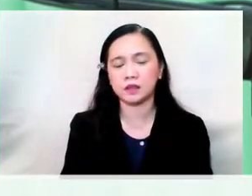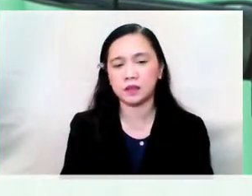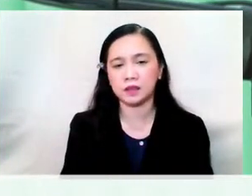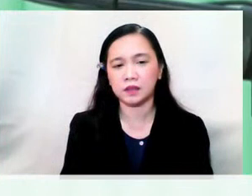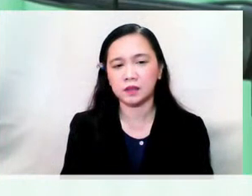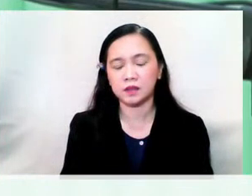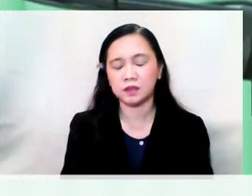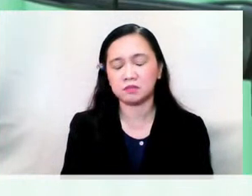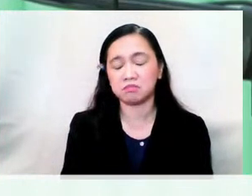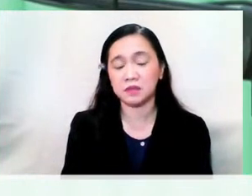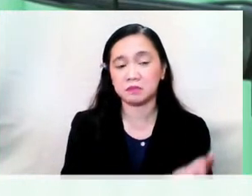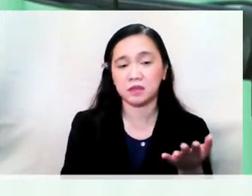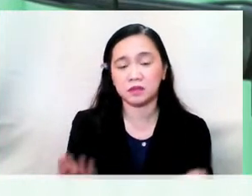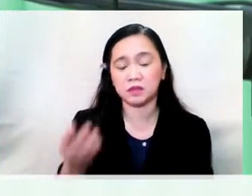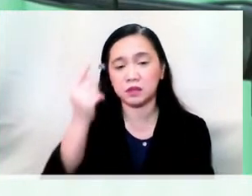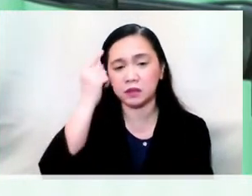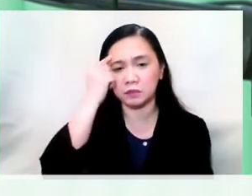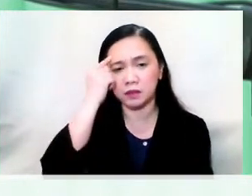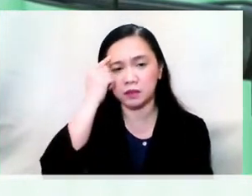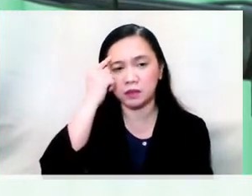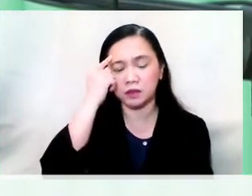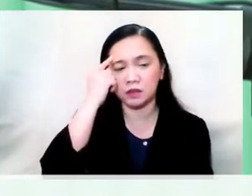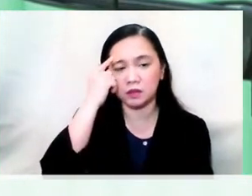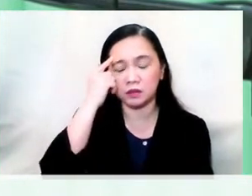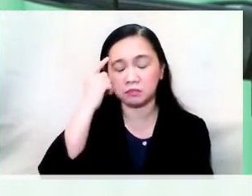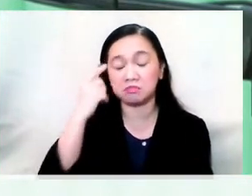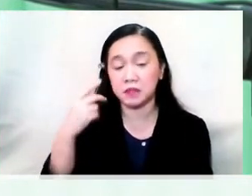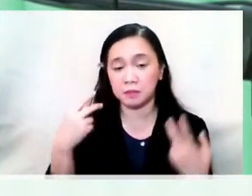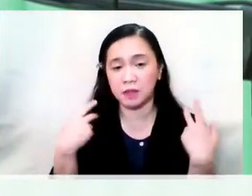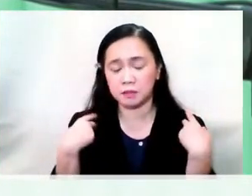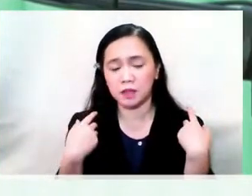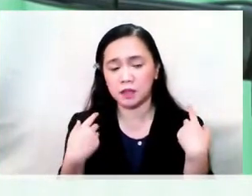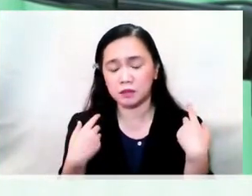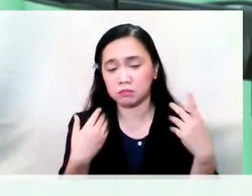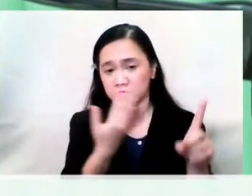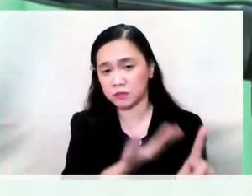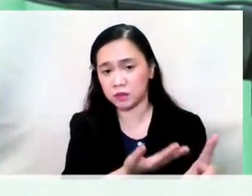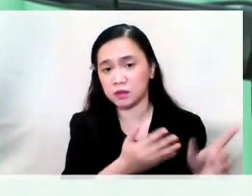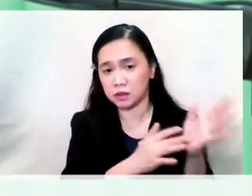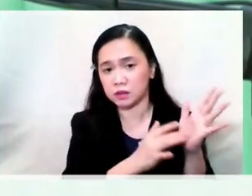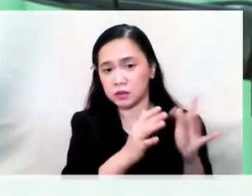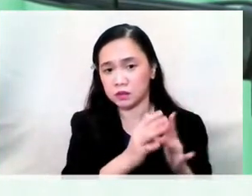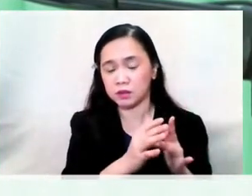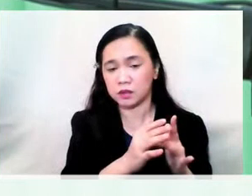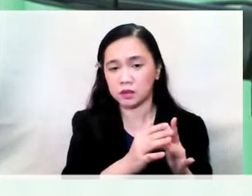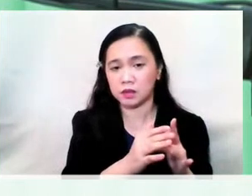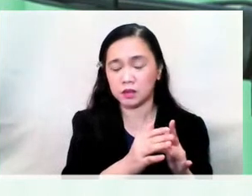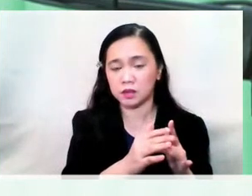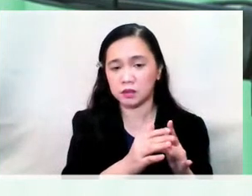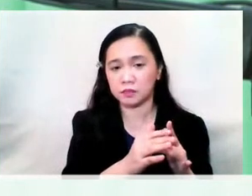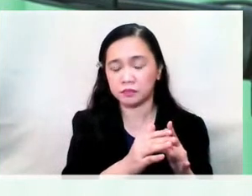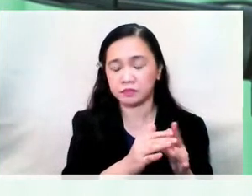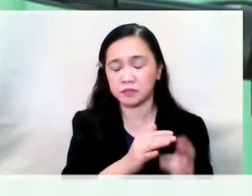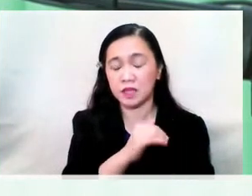Baka isipin natin, nandiyan naman siya. Hindi niya naman tayo pabayaan.